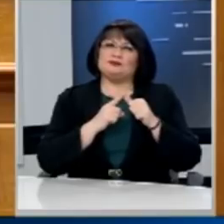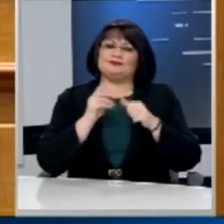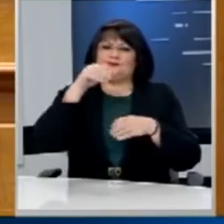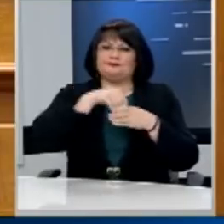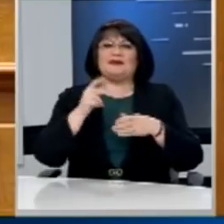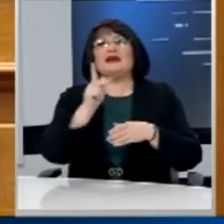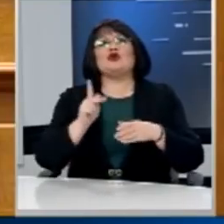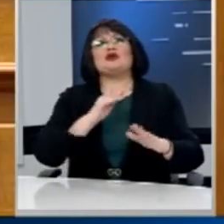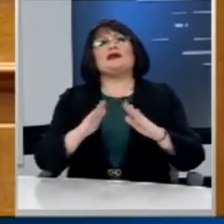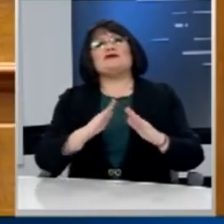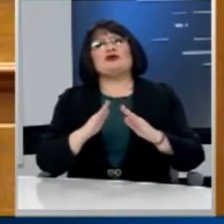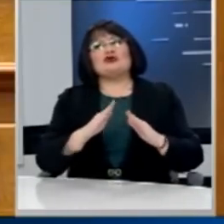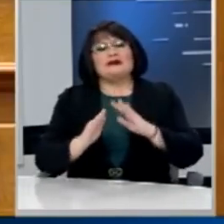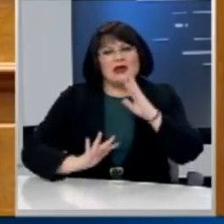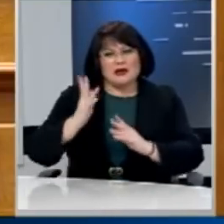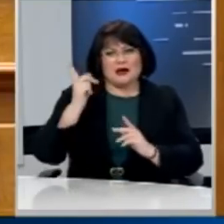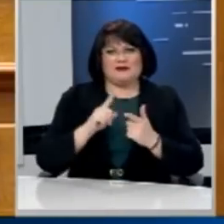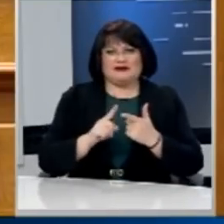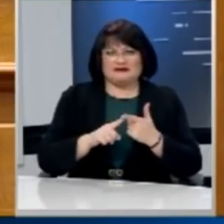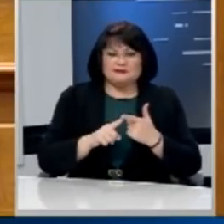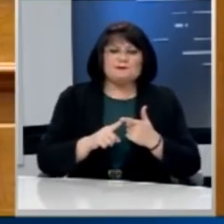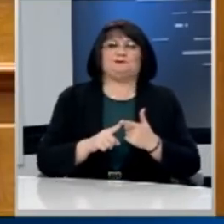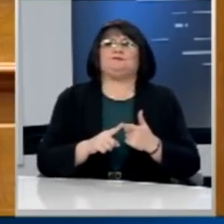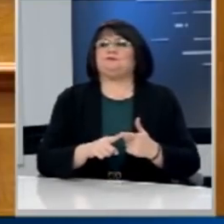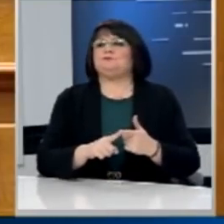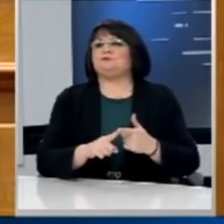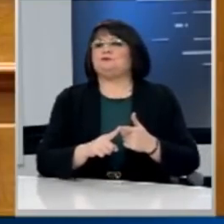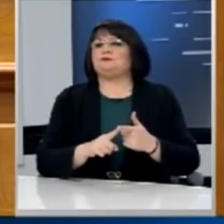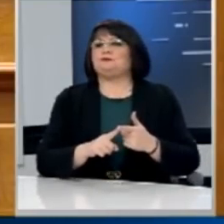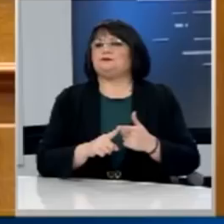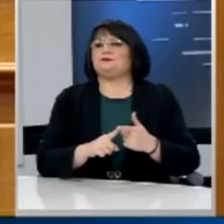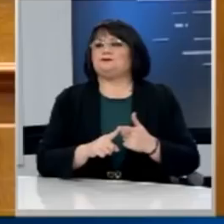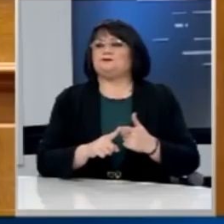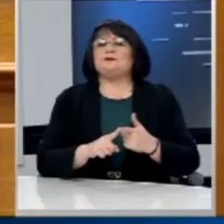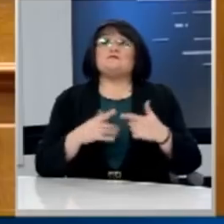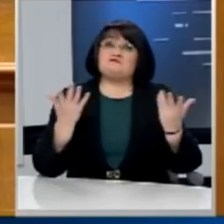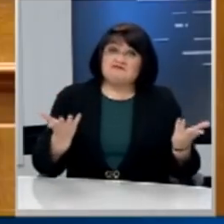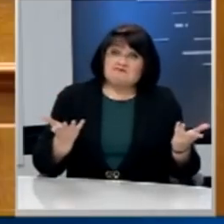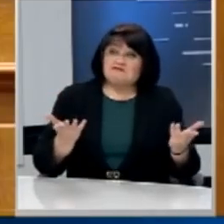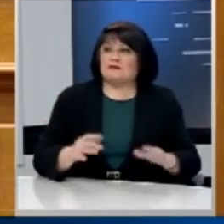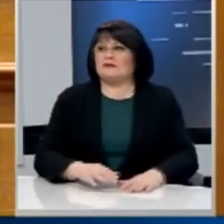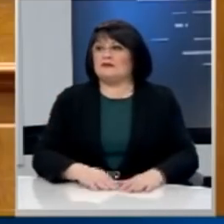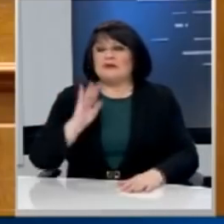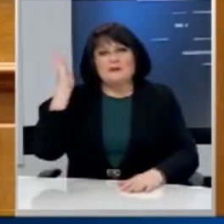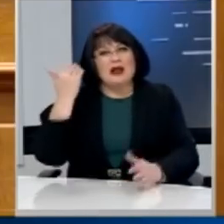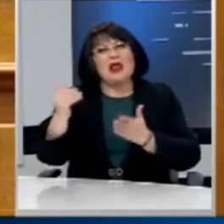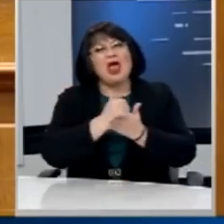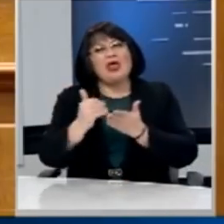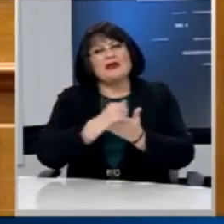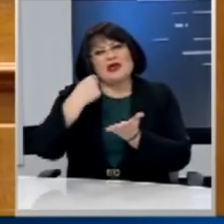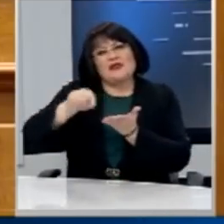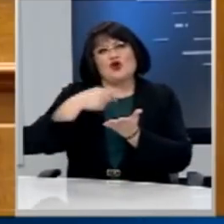την κοινωνική φροντίδα με την ανάπτυξη. Και αυτό το υπηρετεί διορθώνοντας παλαιότερες